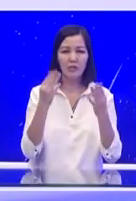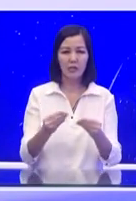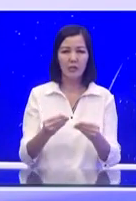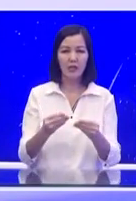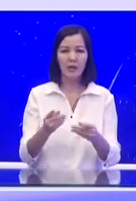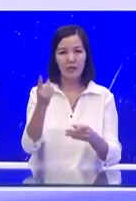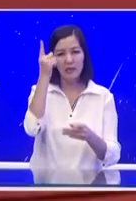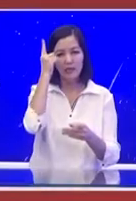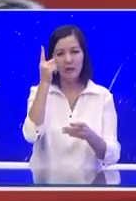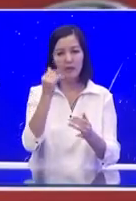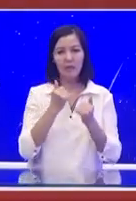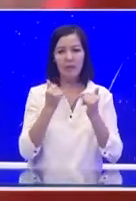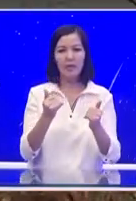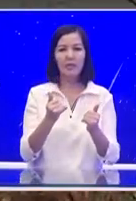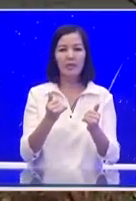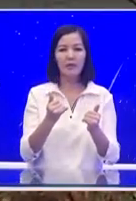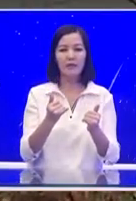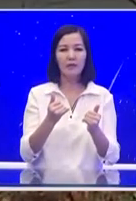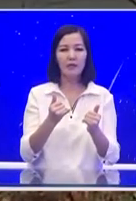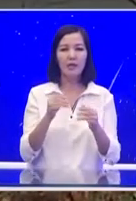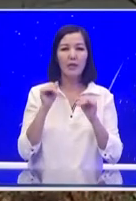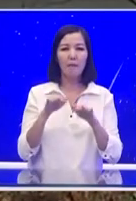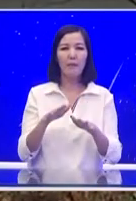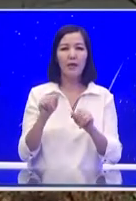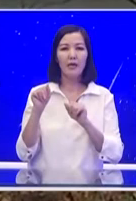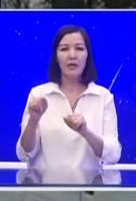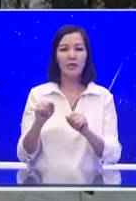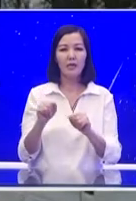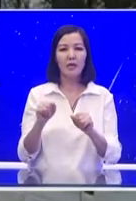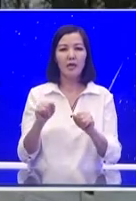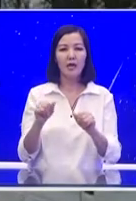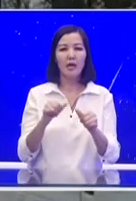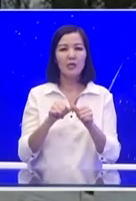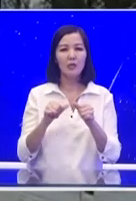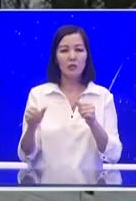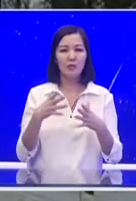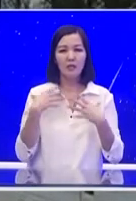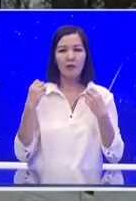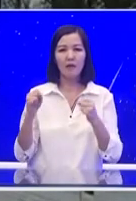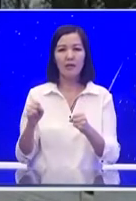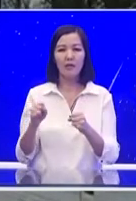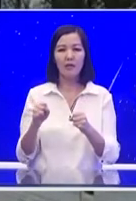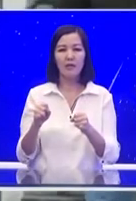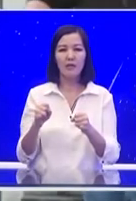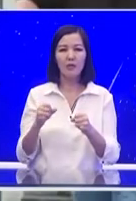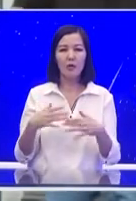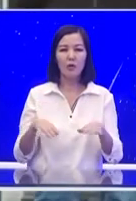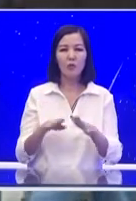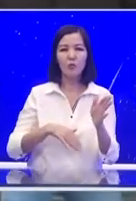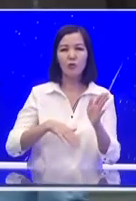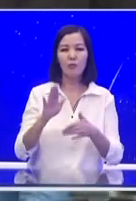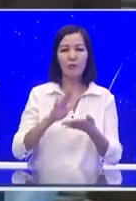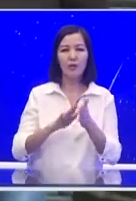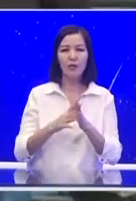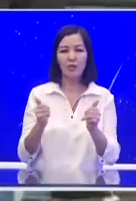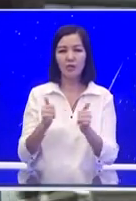Пока Германия, благодаря ряду заблаговременно принятых мер и особенностям системы здравоохранения, находится в сравнительно лучшем положении,